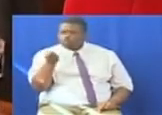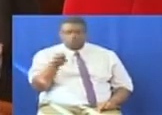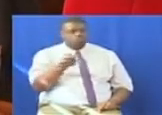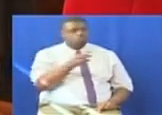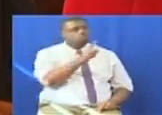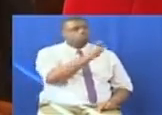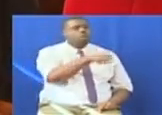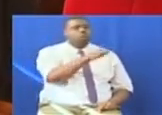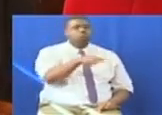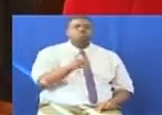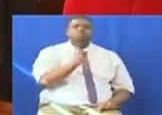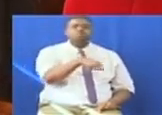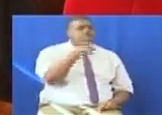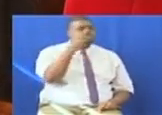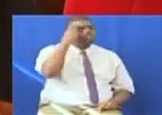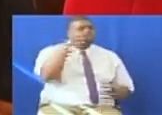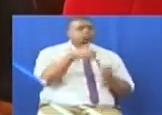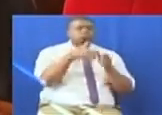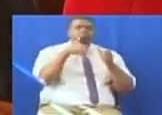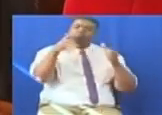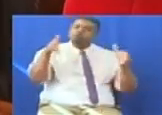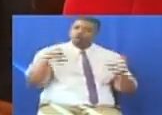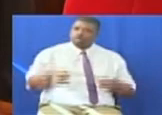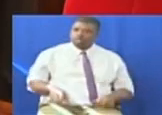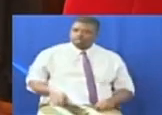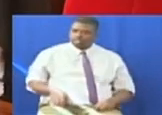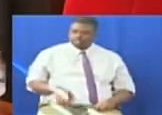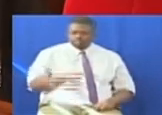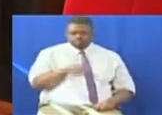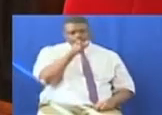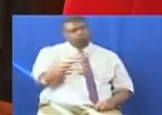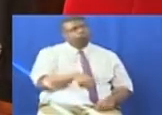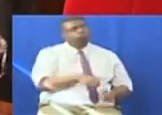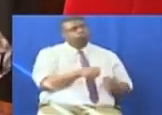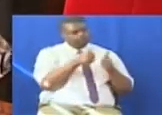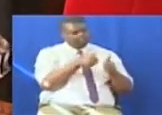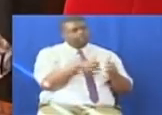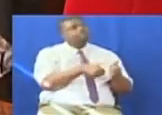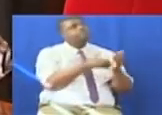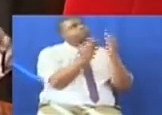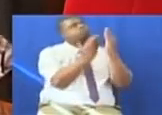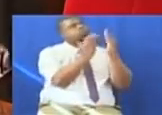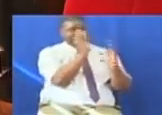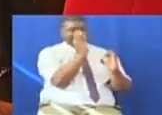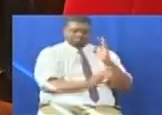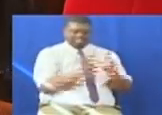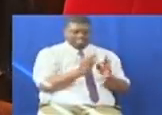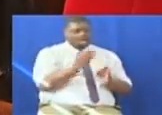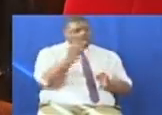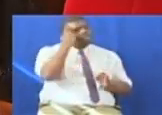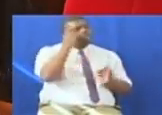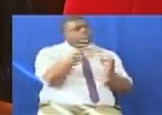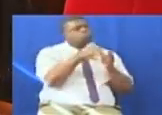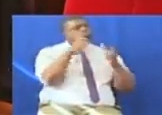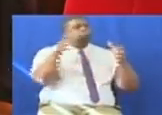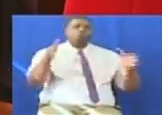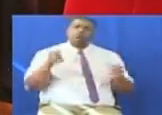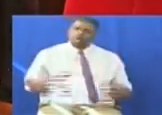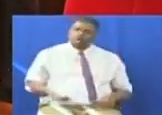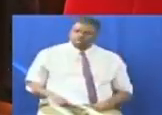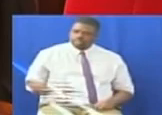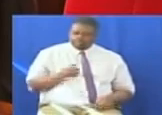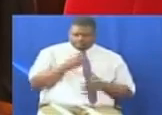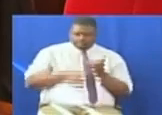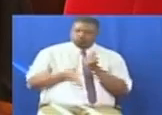Lakini unapokuwa mchamungu wa kweli unakuwa genius by nature. Kwa hiyo Mheshimiwa Rais wetu ana akili